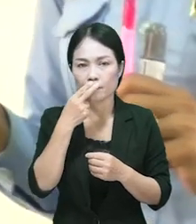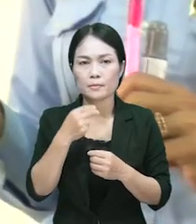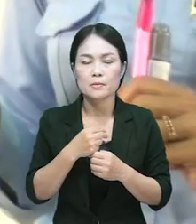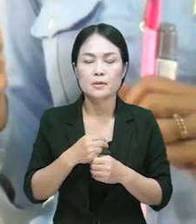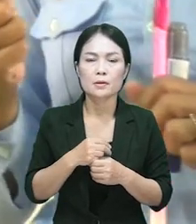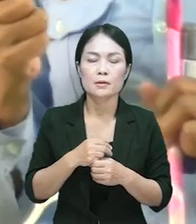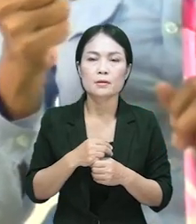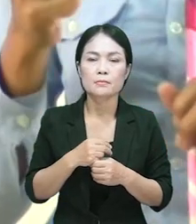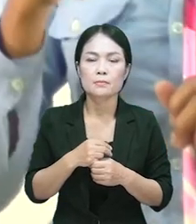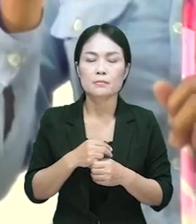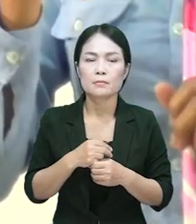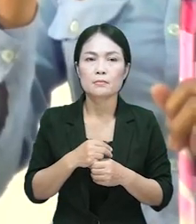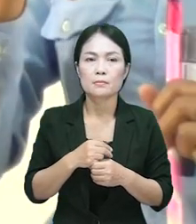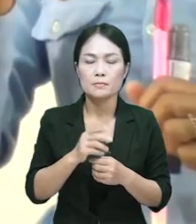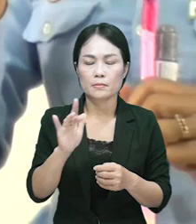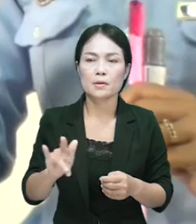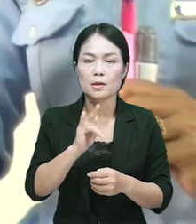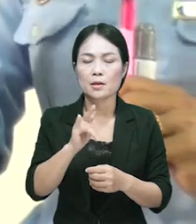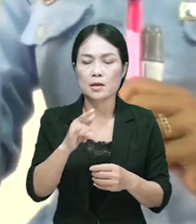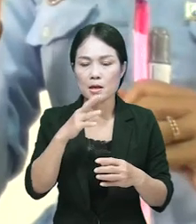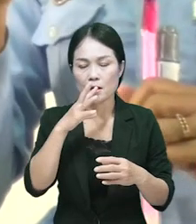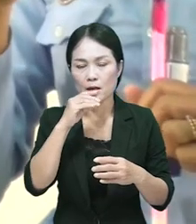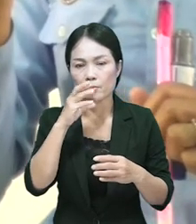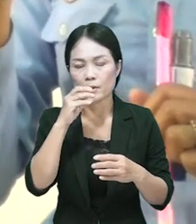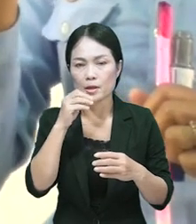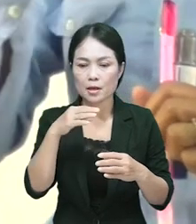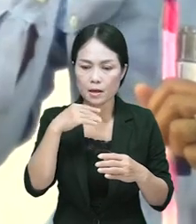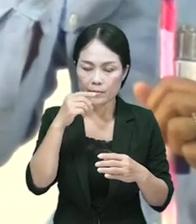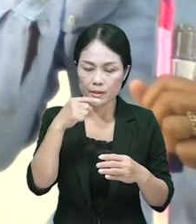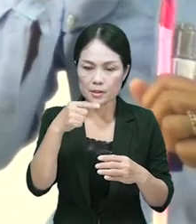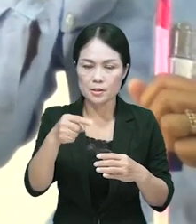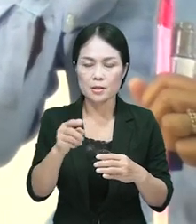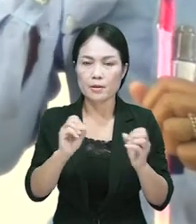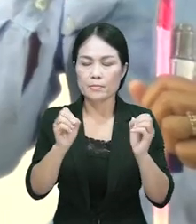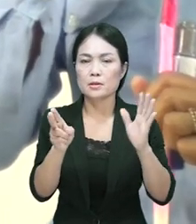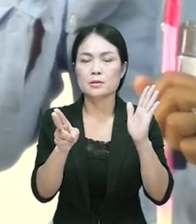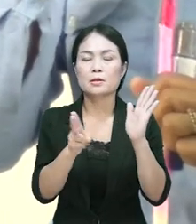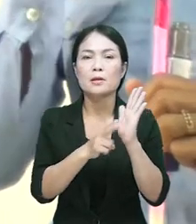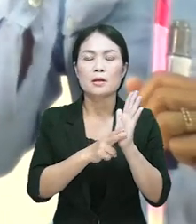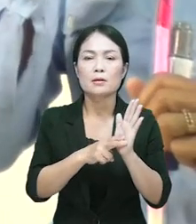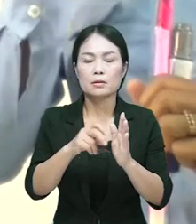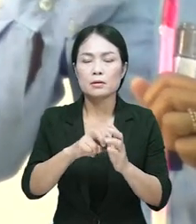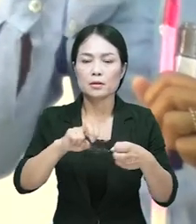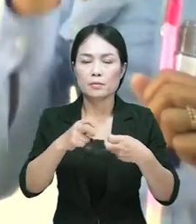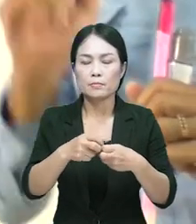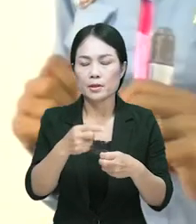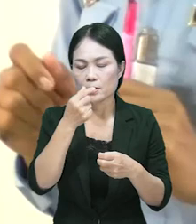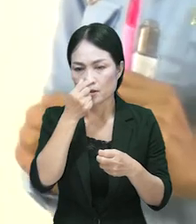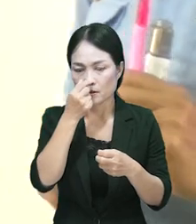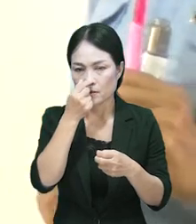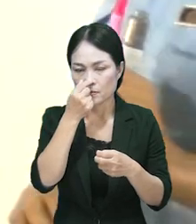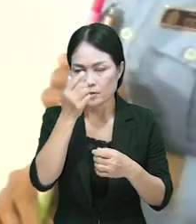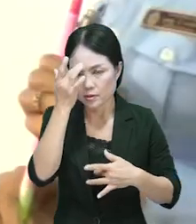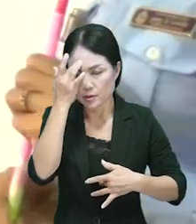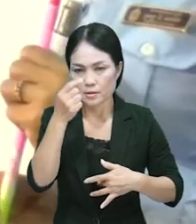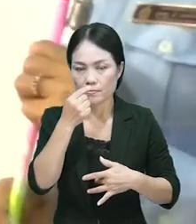កងូមានថាការប្រើការនិយាយសម្ដីមិនច្បាស់លាស់ចាដូចដោយសារតែមានបញ្ហាមួយច្រមុះអីចឹងណា